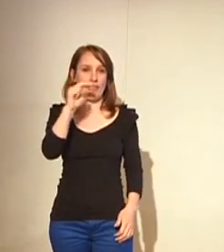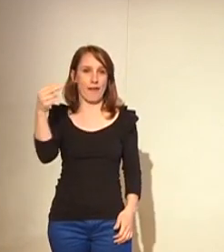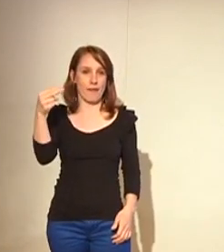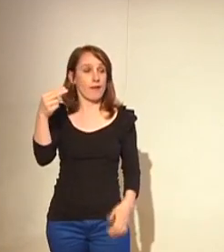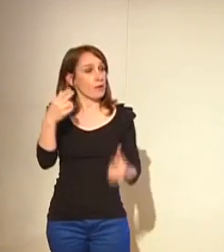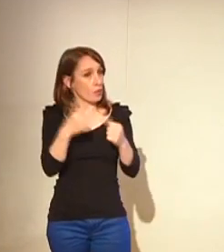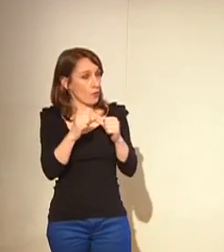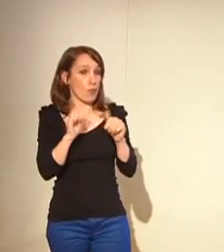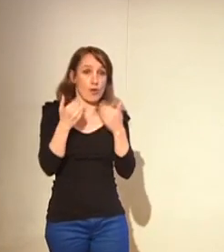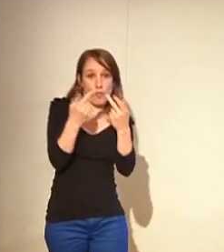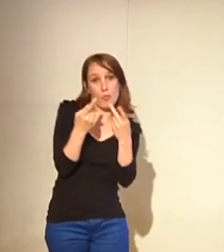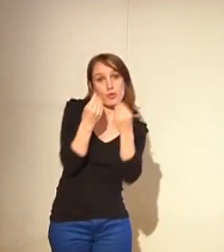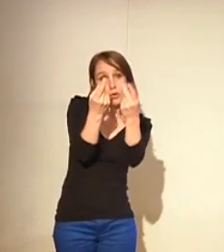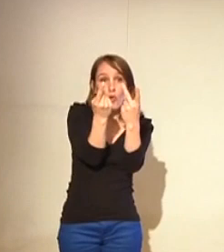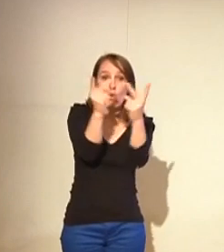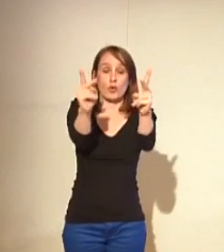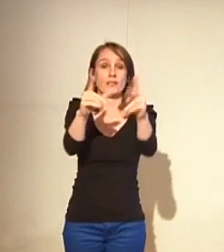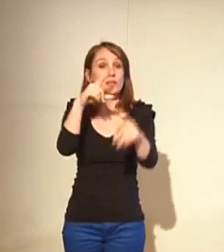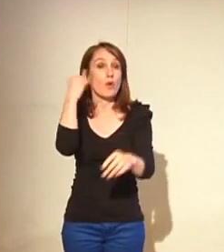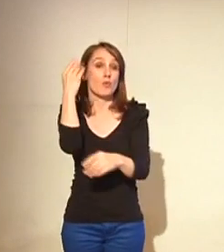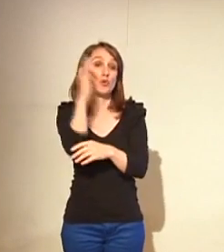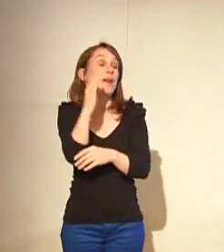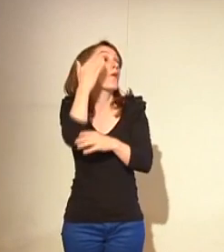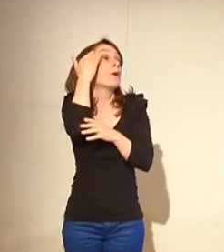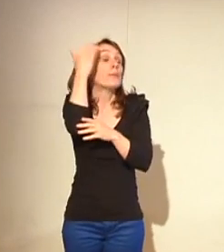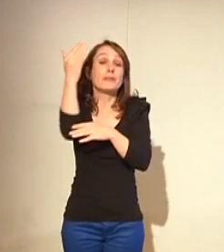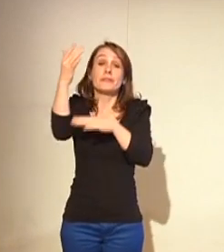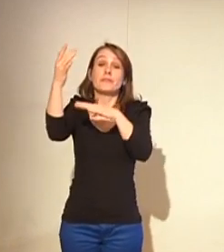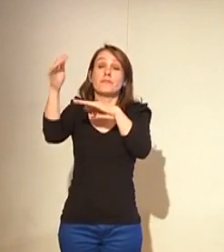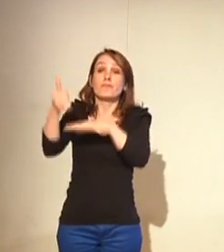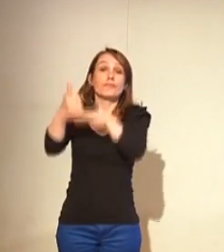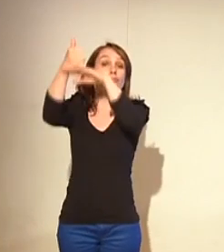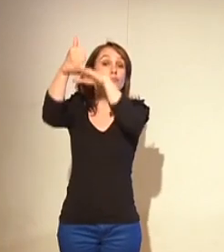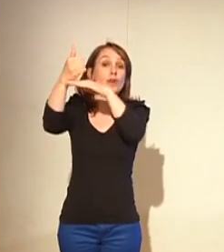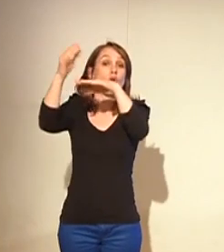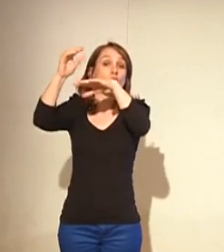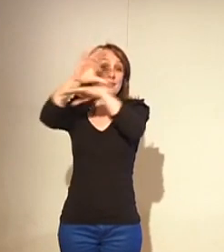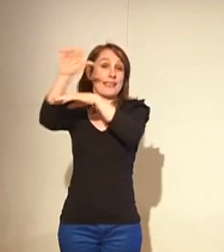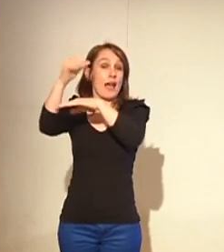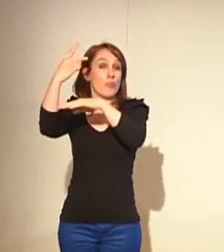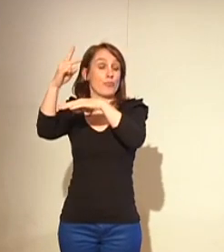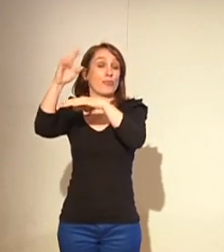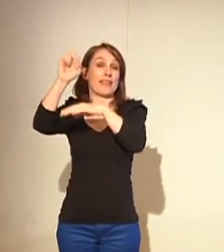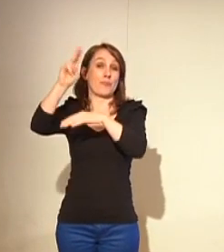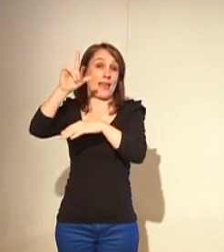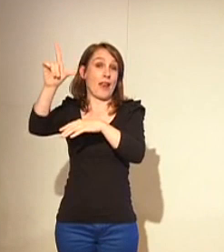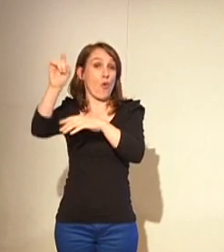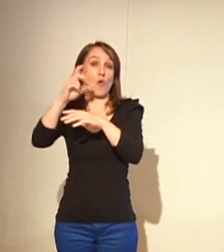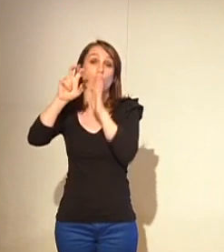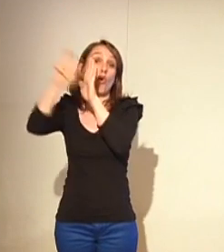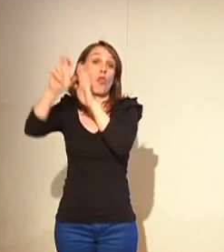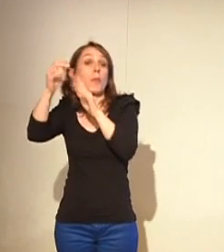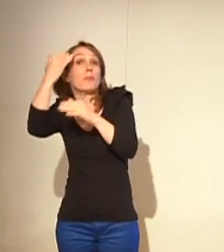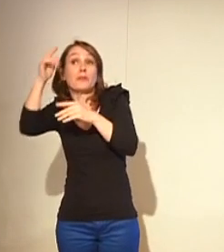d'autoriser Monsieur Bertrand si d'aventure le conseil d'administration de la SPL hautegrenoble décider deenommer le représentant de la ville de